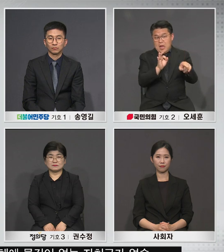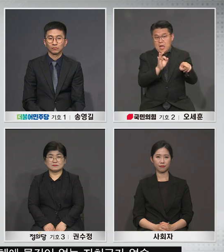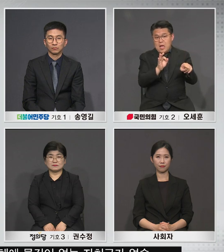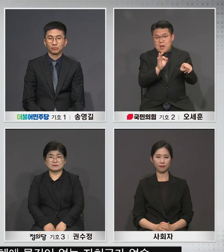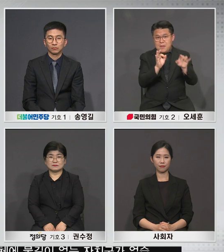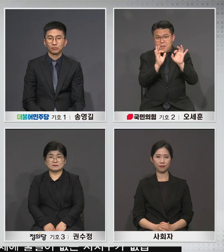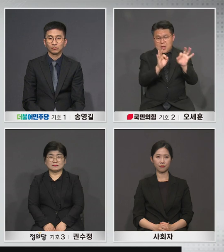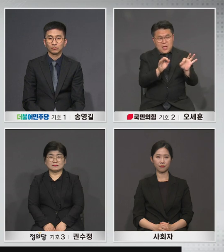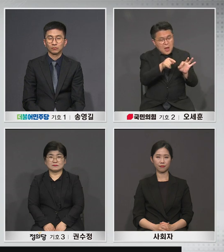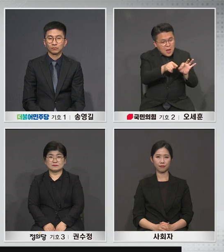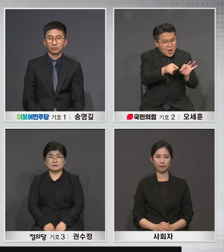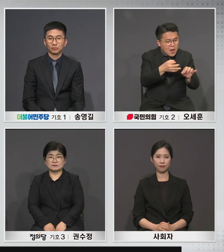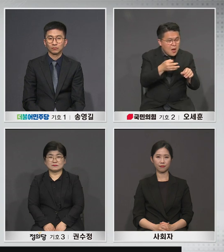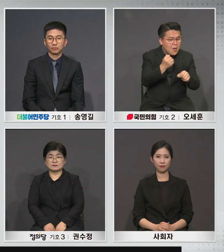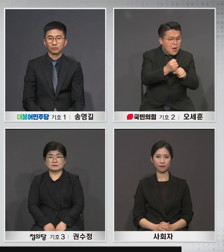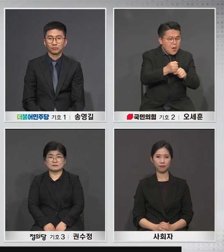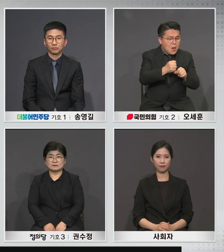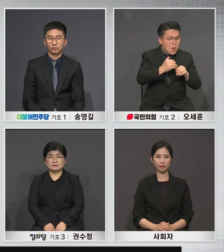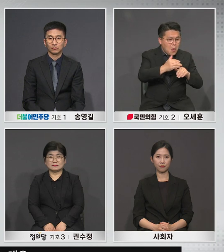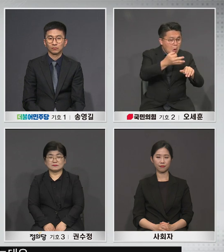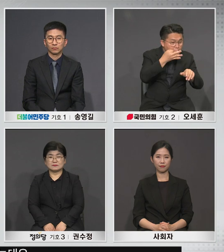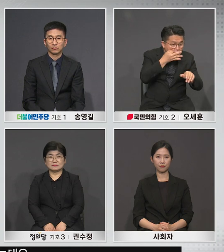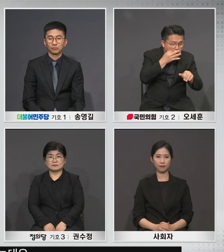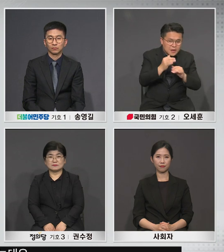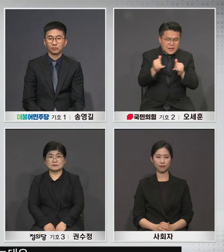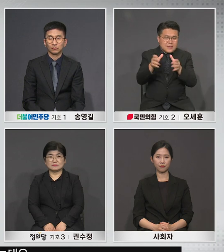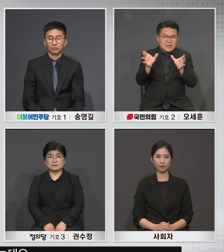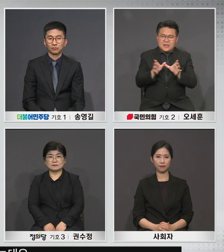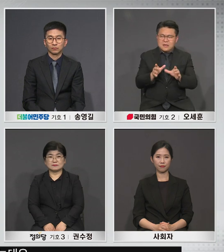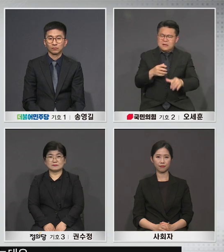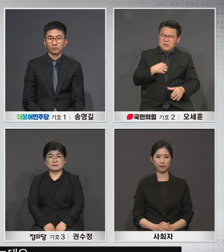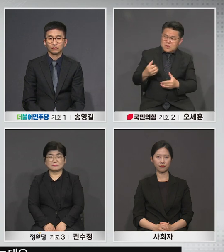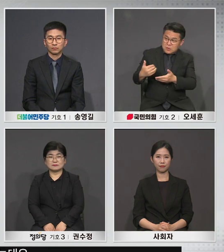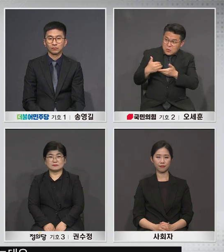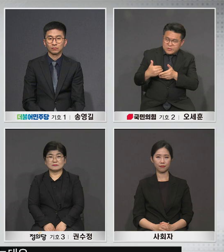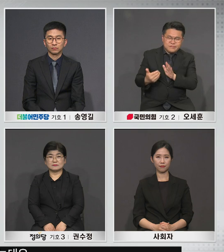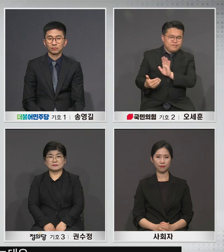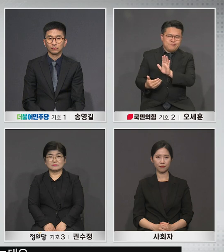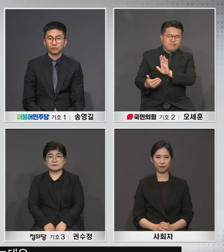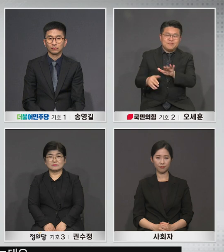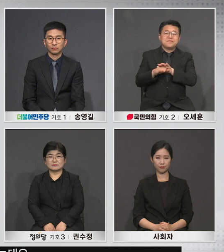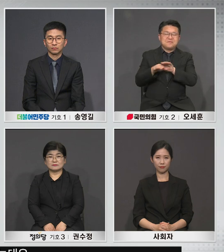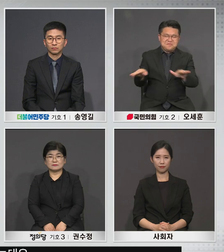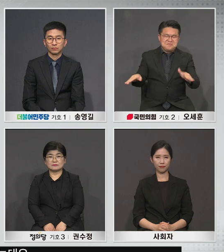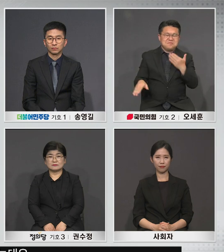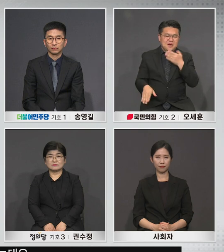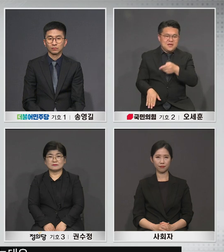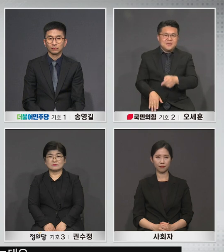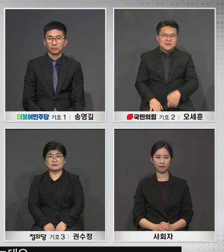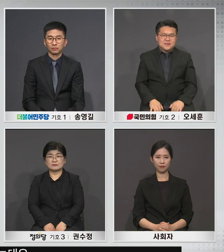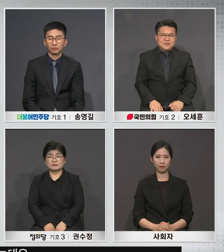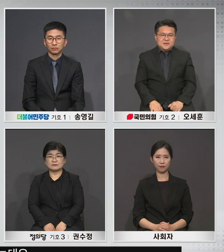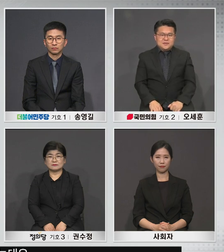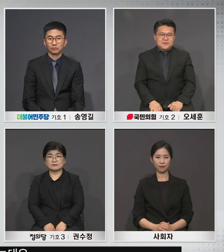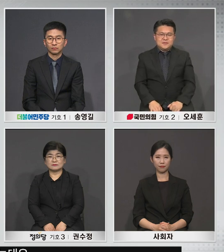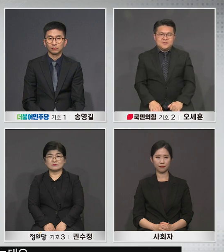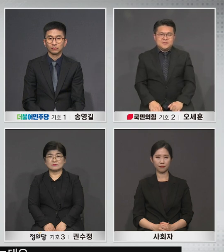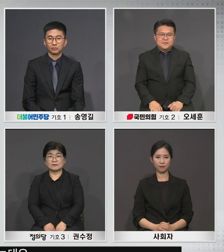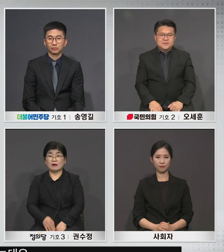어떻게 만들어지는지 한번 보시면 지금 시민단체에서 제기하는 그런 우려는 금방 불식될 거라고 생각합니다. 저는